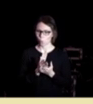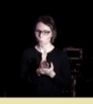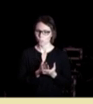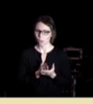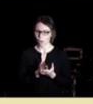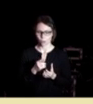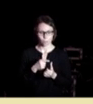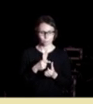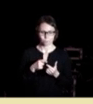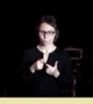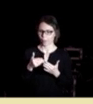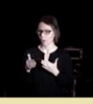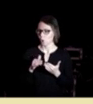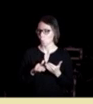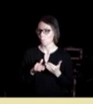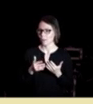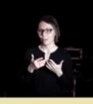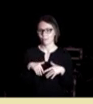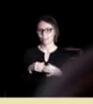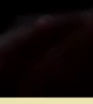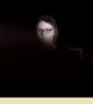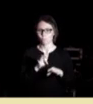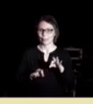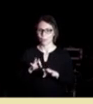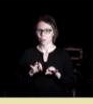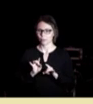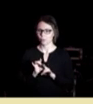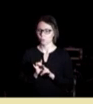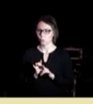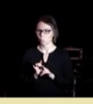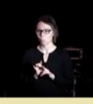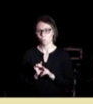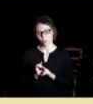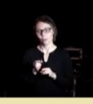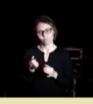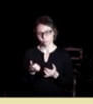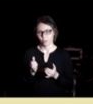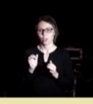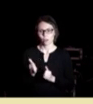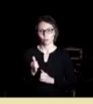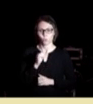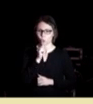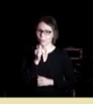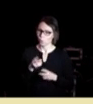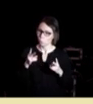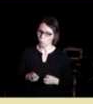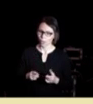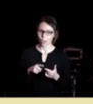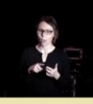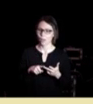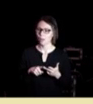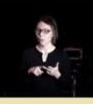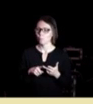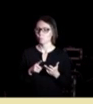årsak. Det handler om virkning av de medikamentene som like fullt er nødvendig å bruke. Men et